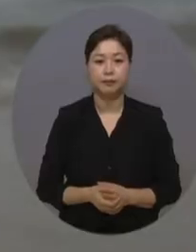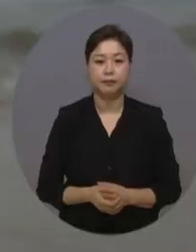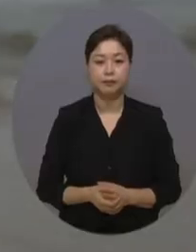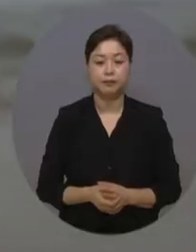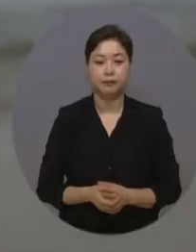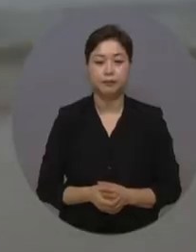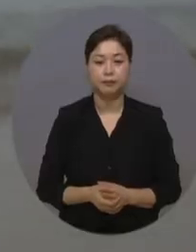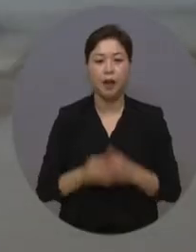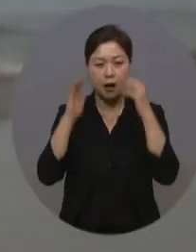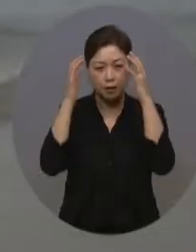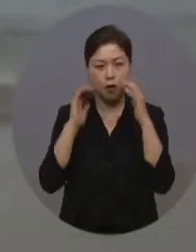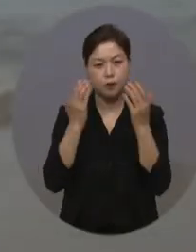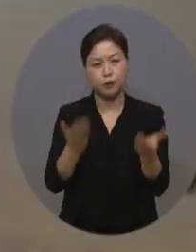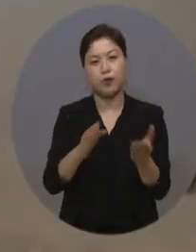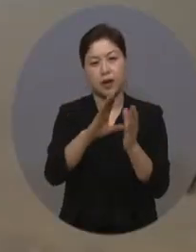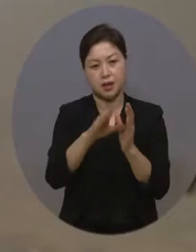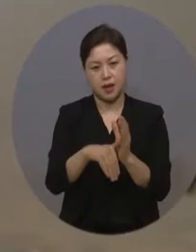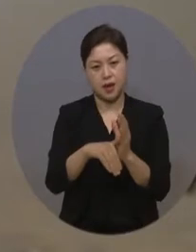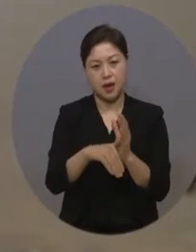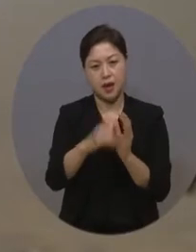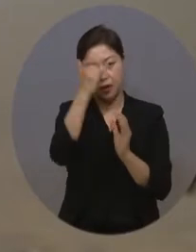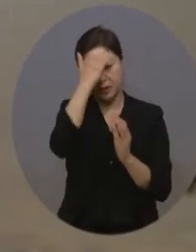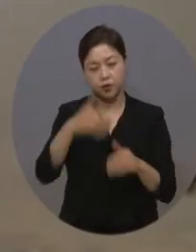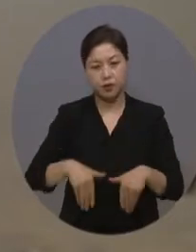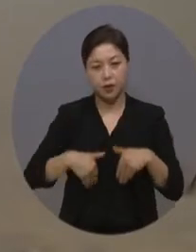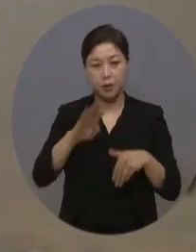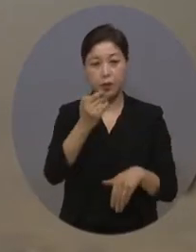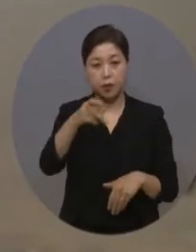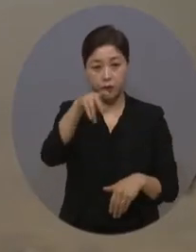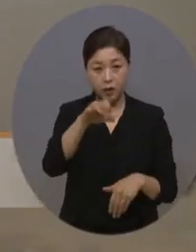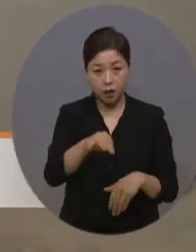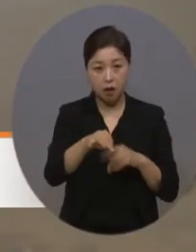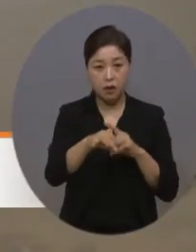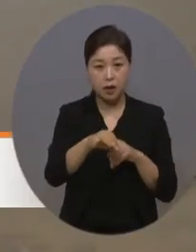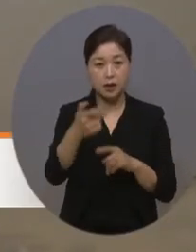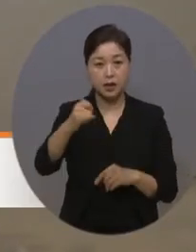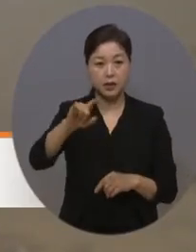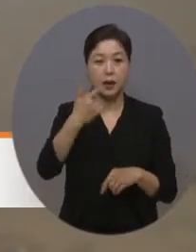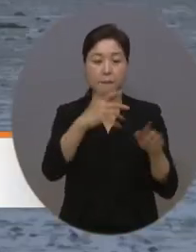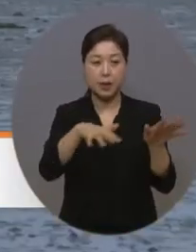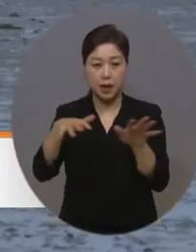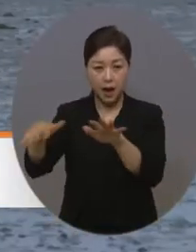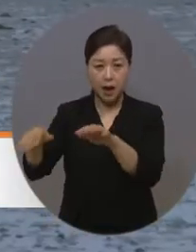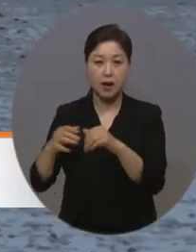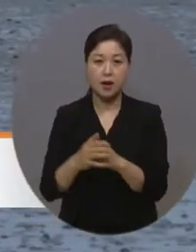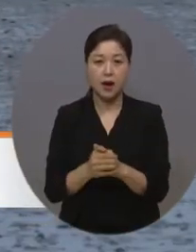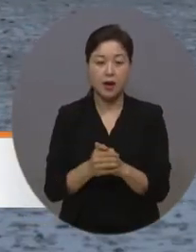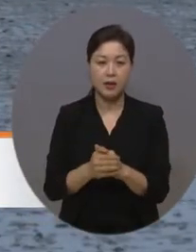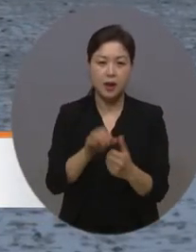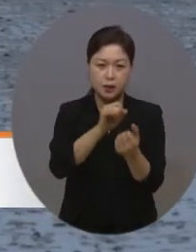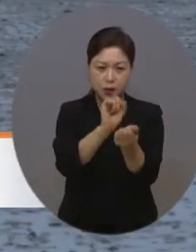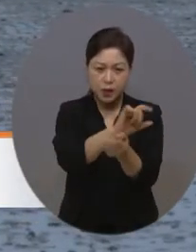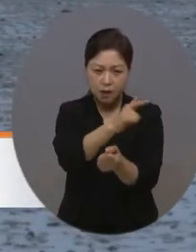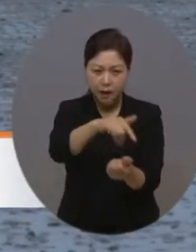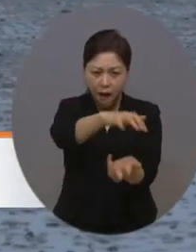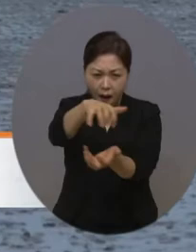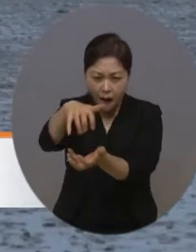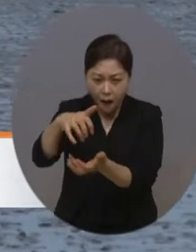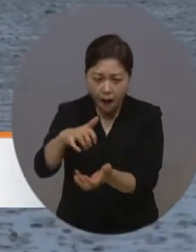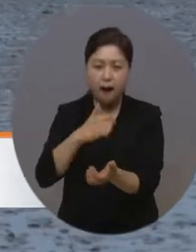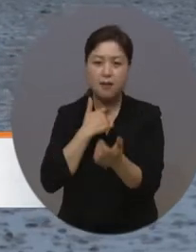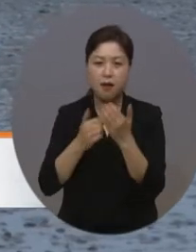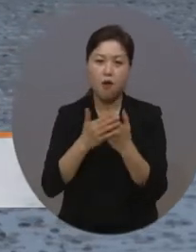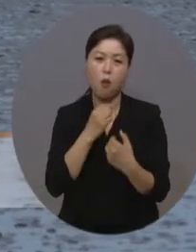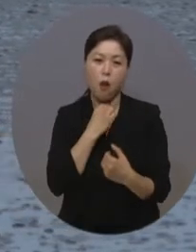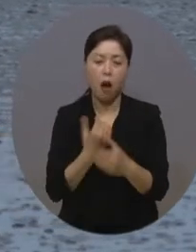본격적인 휴가철이 시작되면서 충남 보령에 위치한 대천 바닷가에는 해루지를 체험하기 위해 많은 사람들이 찾으면서 사고 위험성이